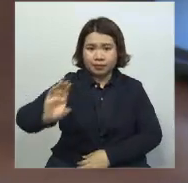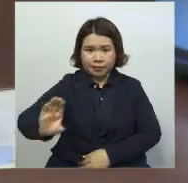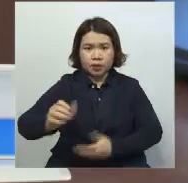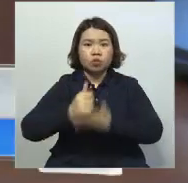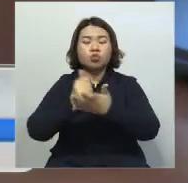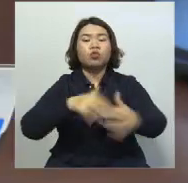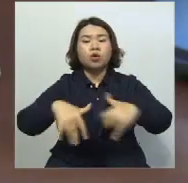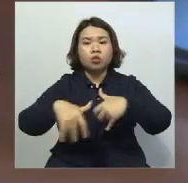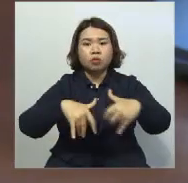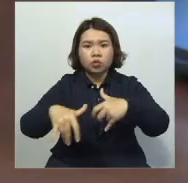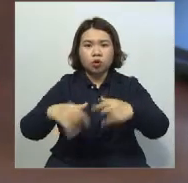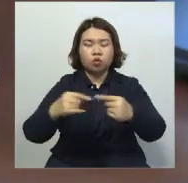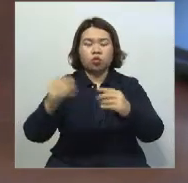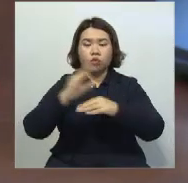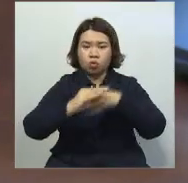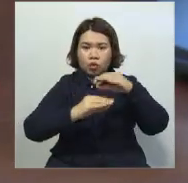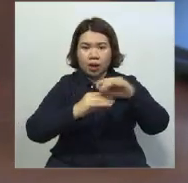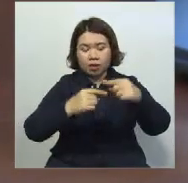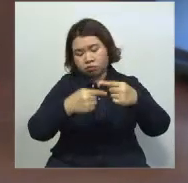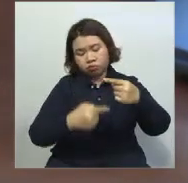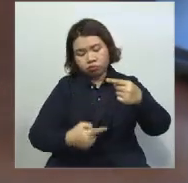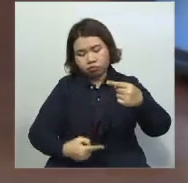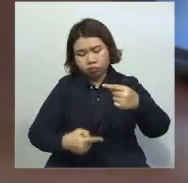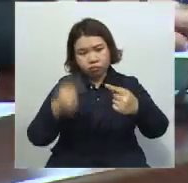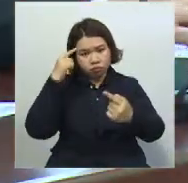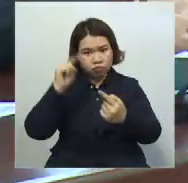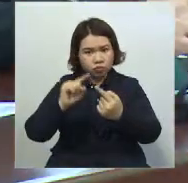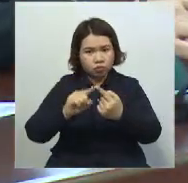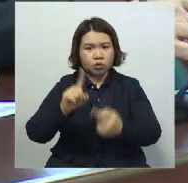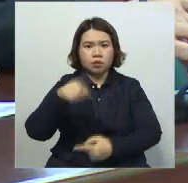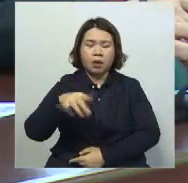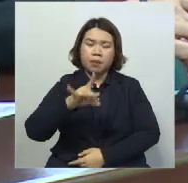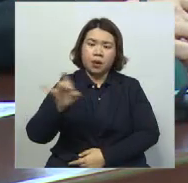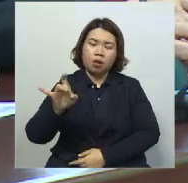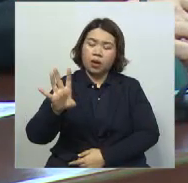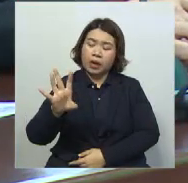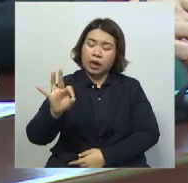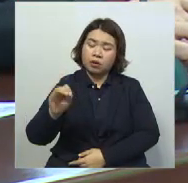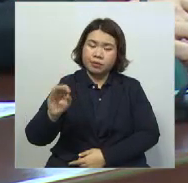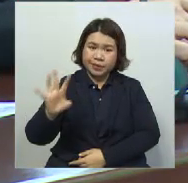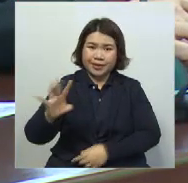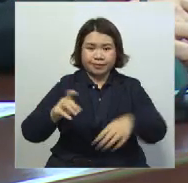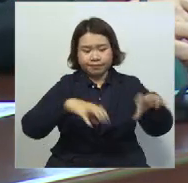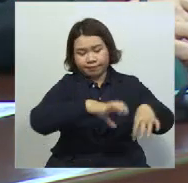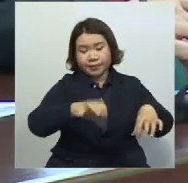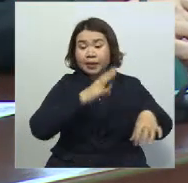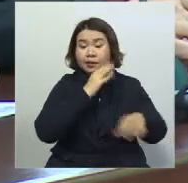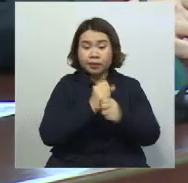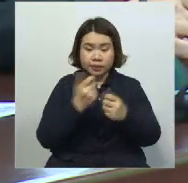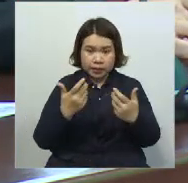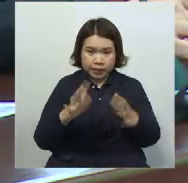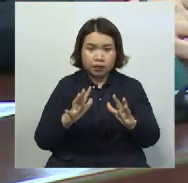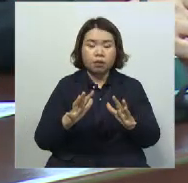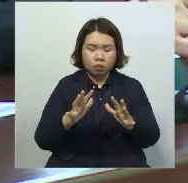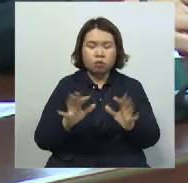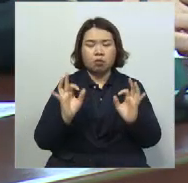หลือประชาชนผ่านโครงการต่างๆนะคะเป้าหมายรวมกว่า 1,894 แห่งค่ะซึ่งหากดำเนินการแล้วเสร็จ